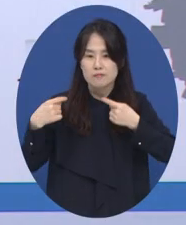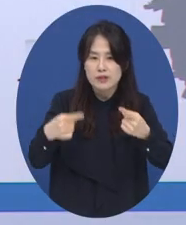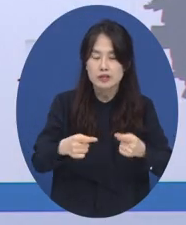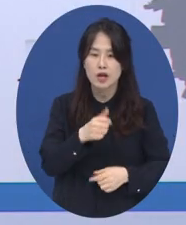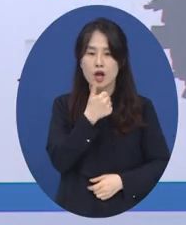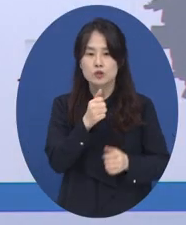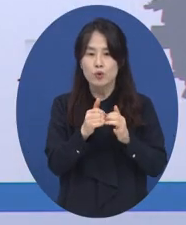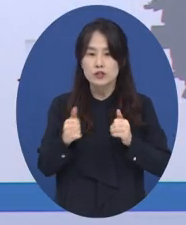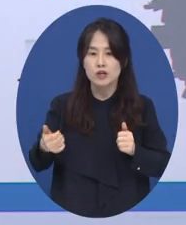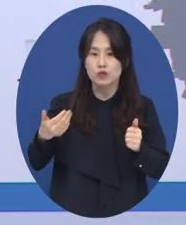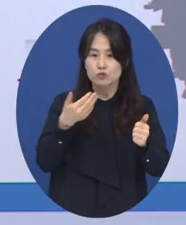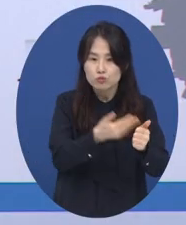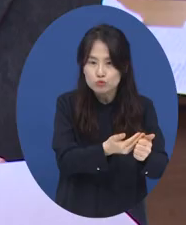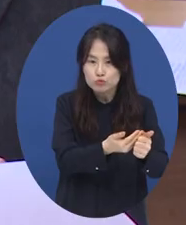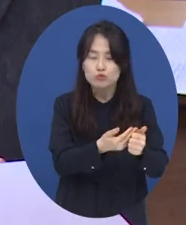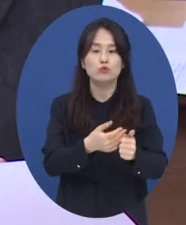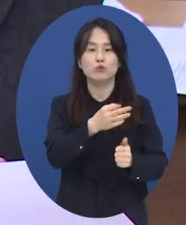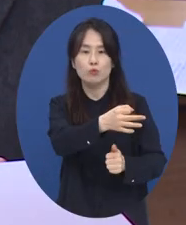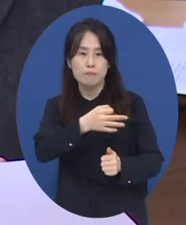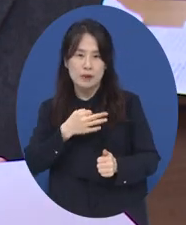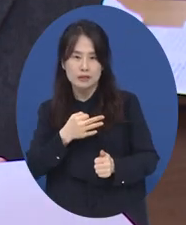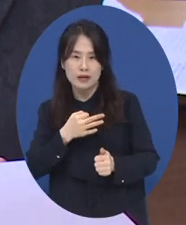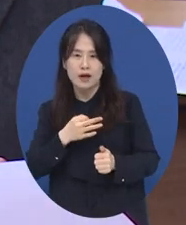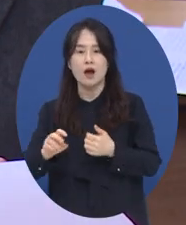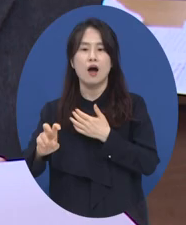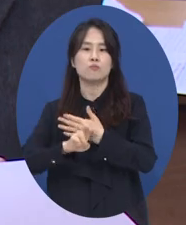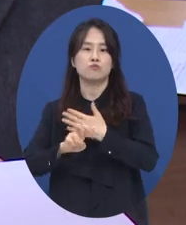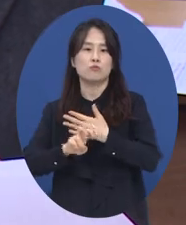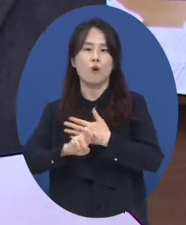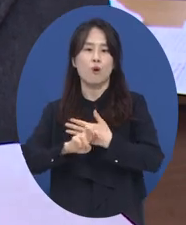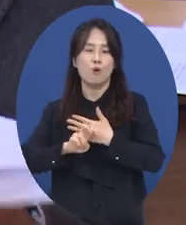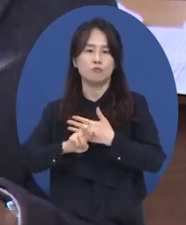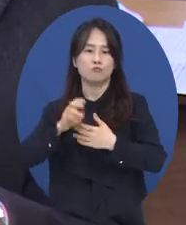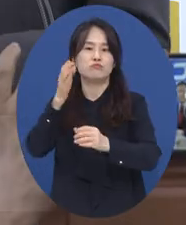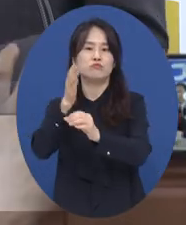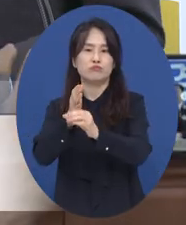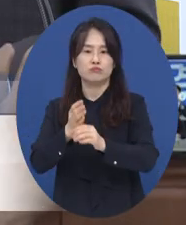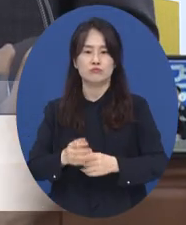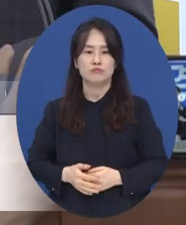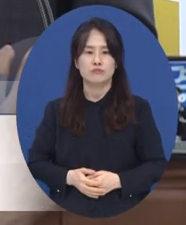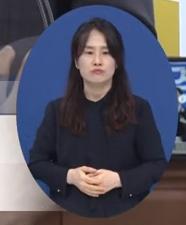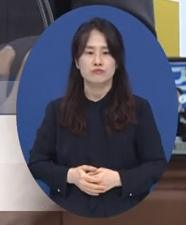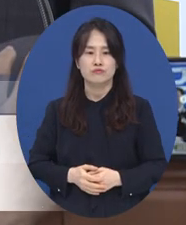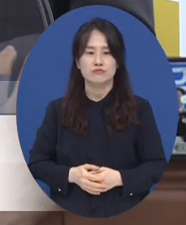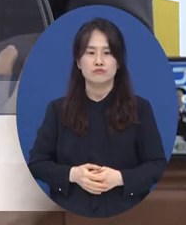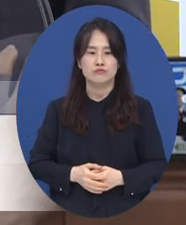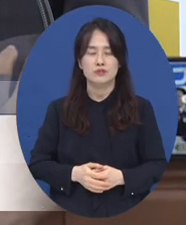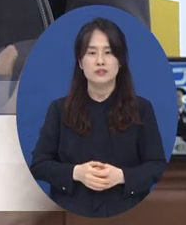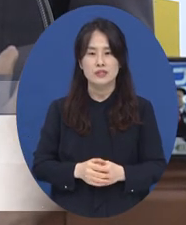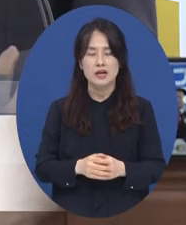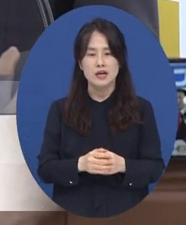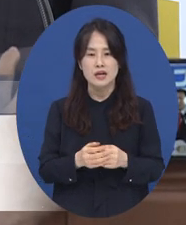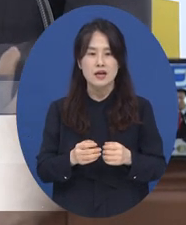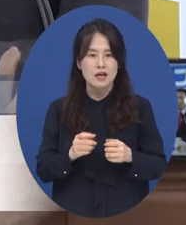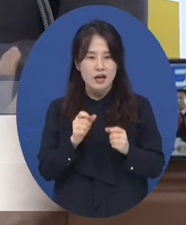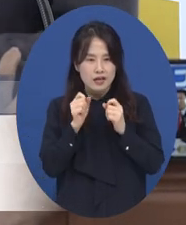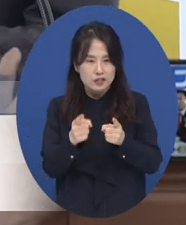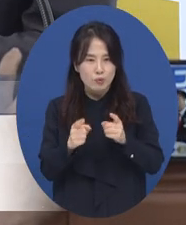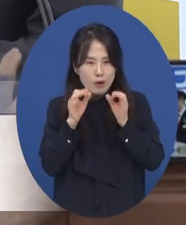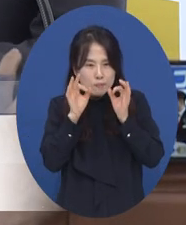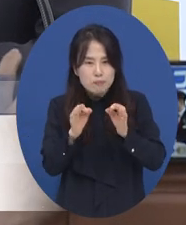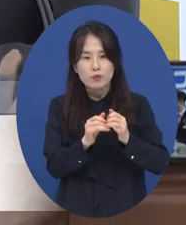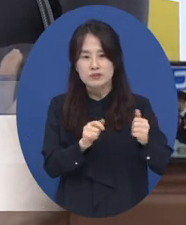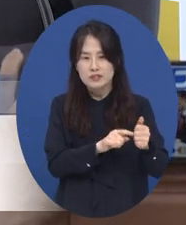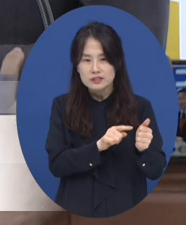소개하고 r 선율을 받으면서 불법은 또 손 쉬었습니다 부동산 브로커에게 중증장애 6명을